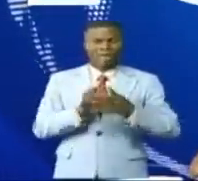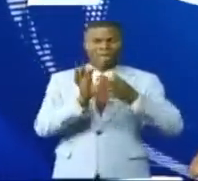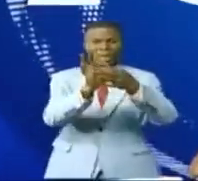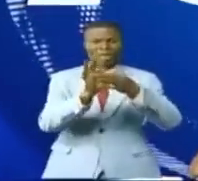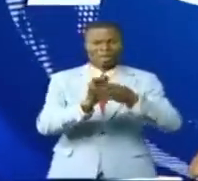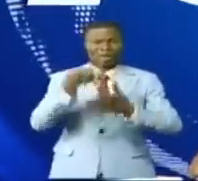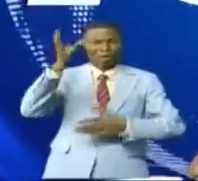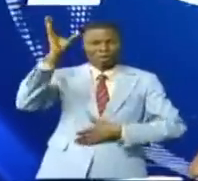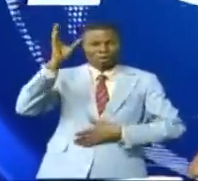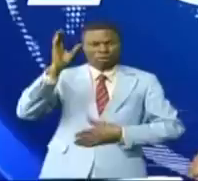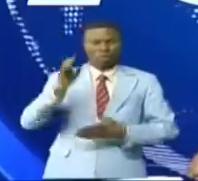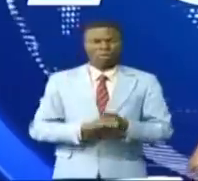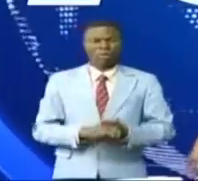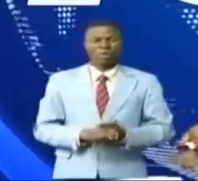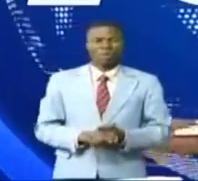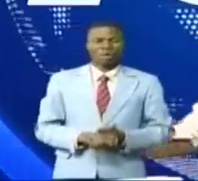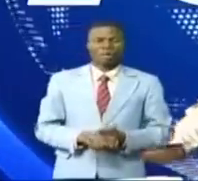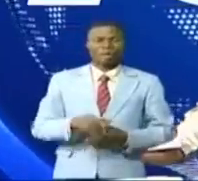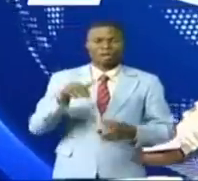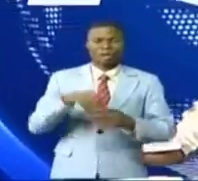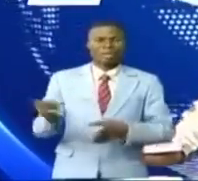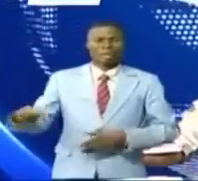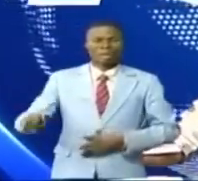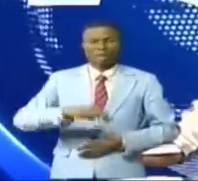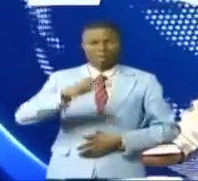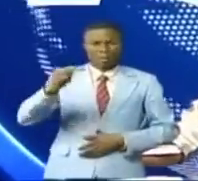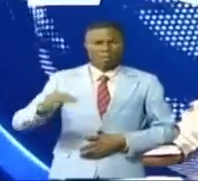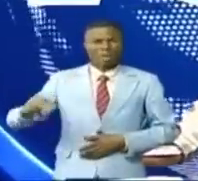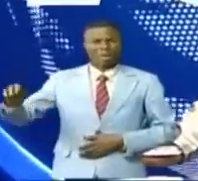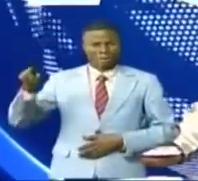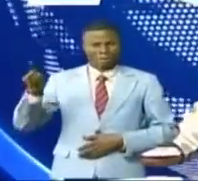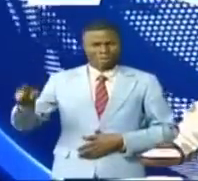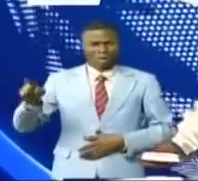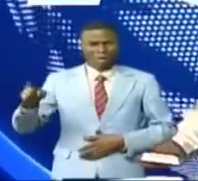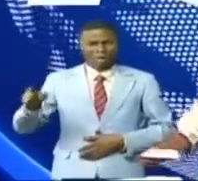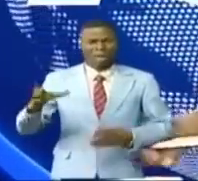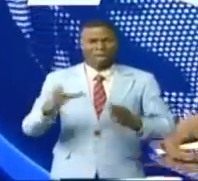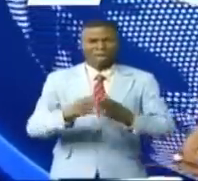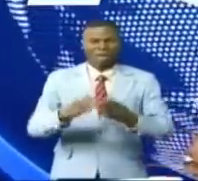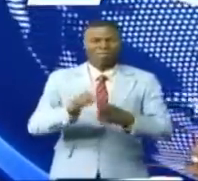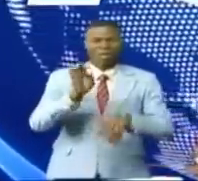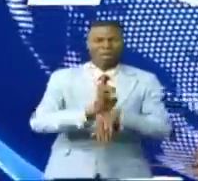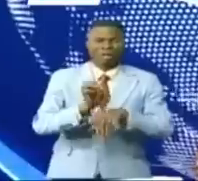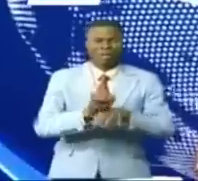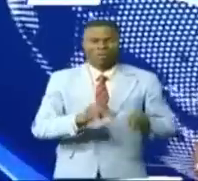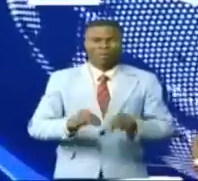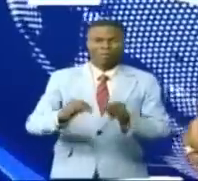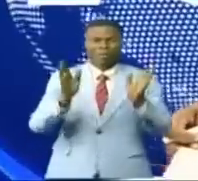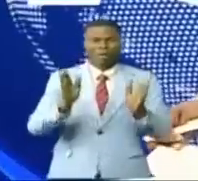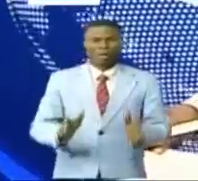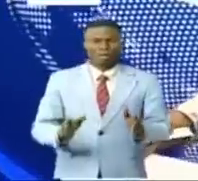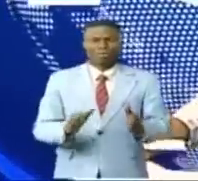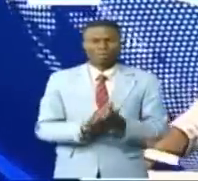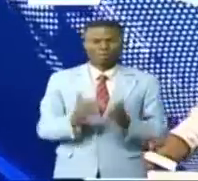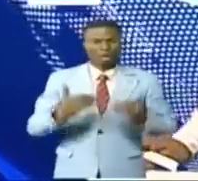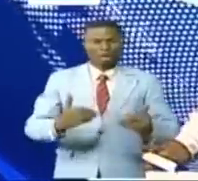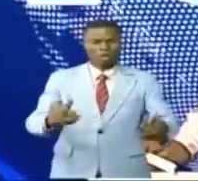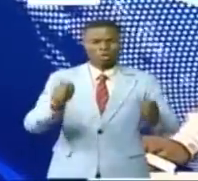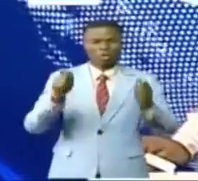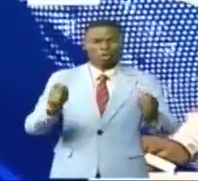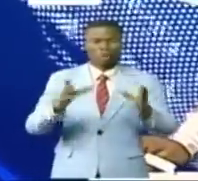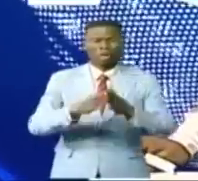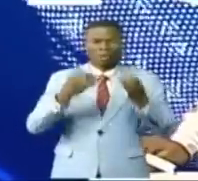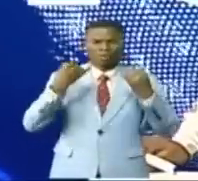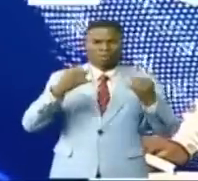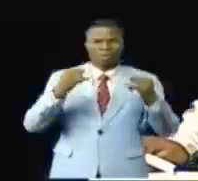du village Bikomo, toujours dans la province du Maniema, avec l'église méthodiste. Poursuivons avec